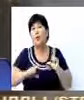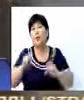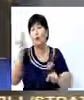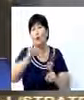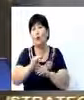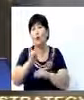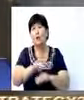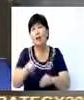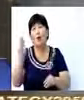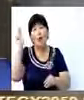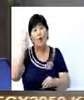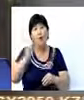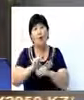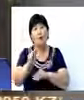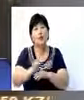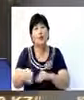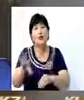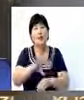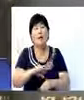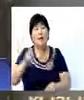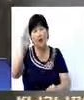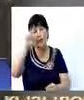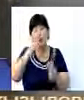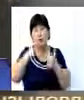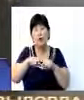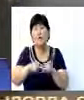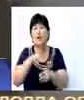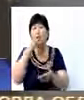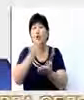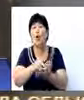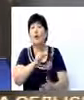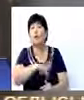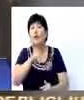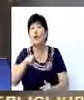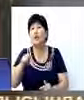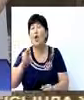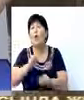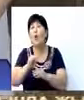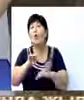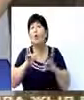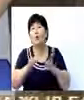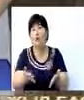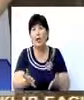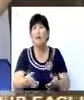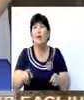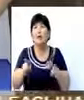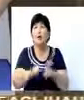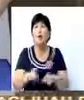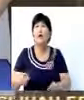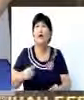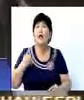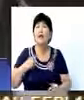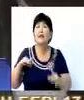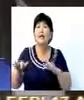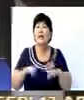жүргізілуде. Оқыту курсына жалпы барлық мемлекеттік органның жүйеге жауапты қызметкерлері оқытылуда. Е-қызметшісі осы кадрлық іс